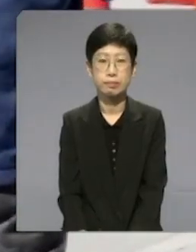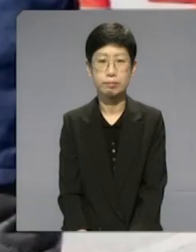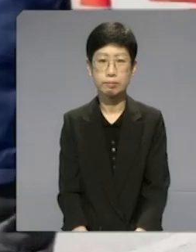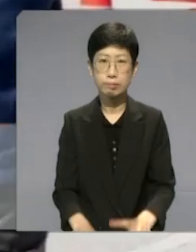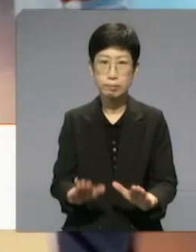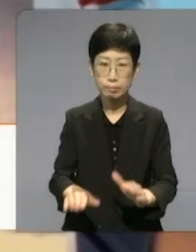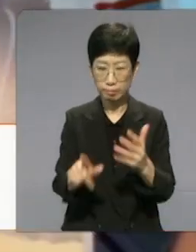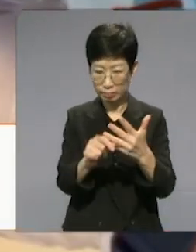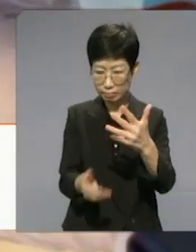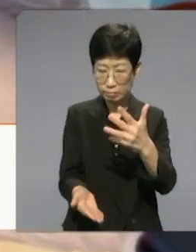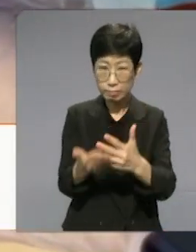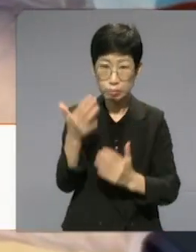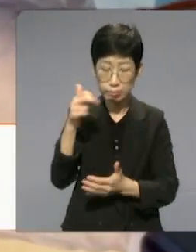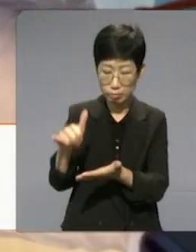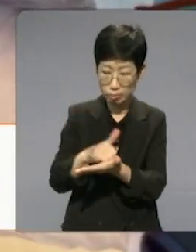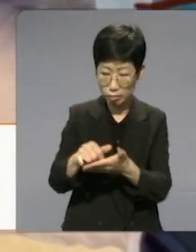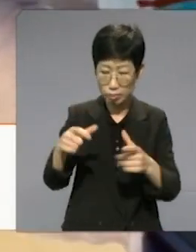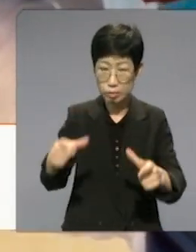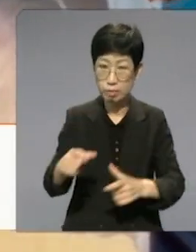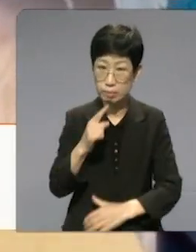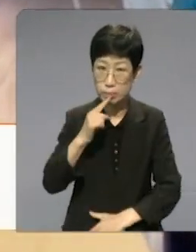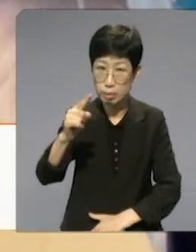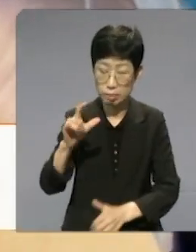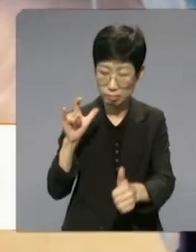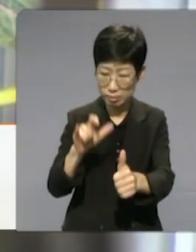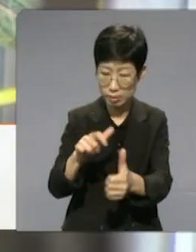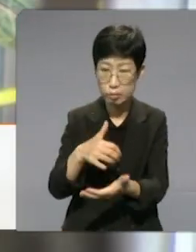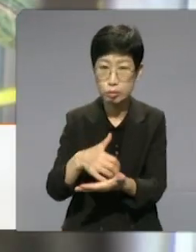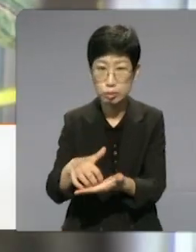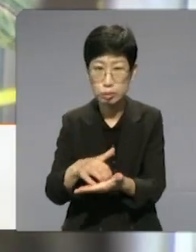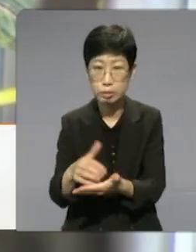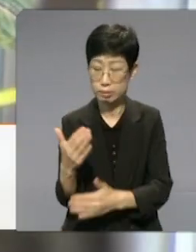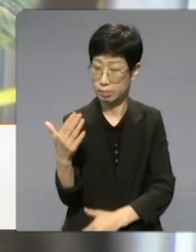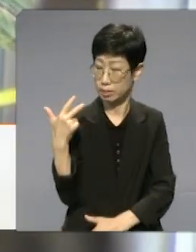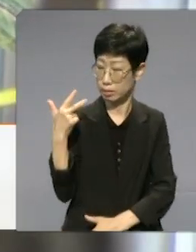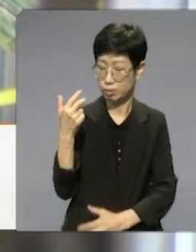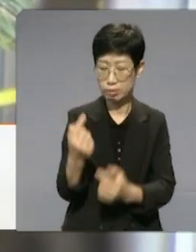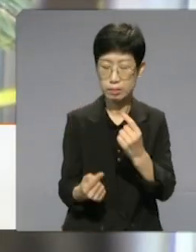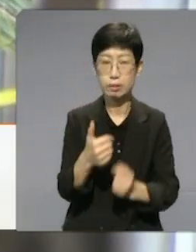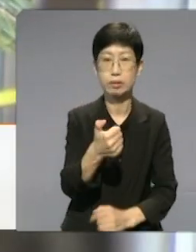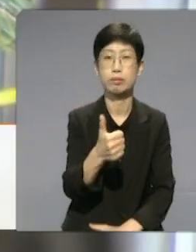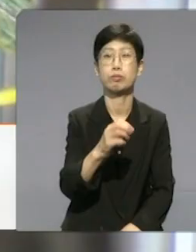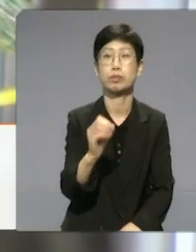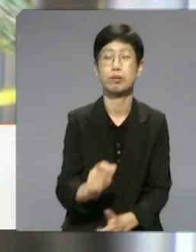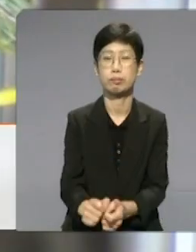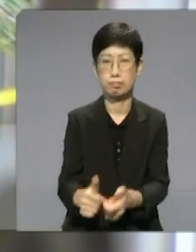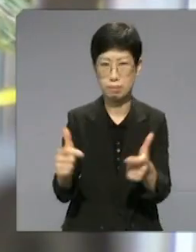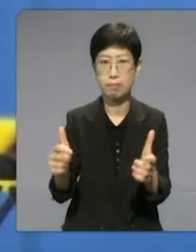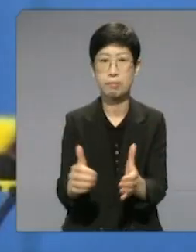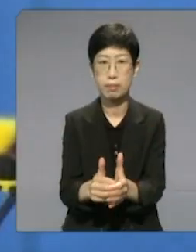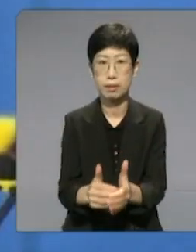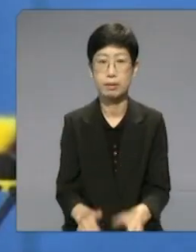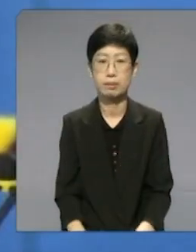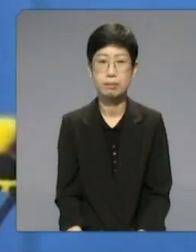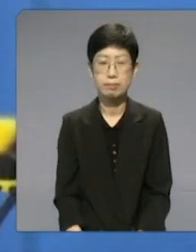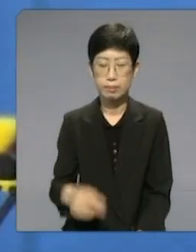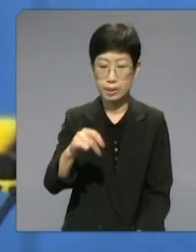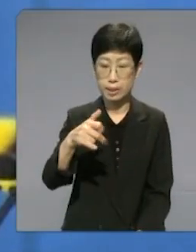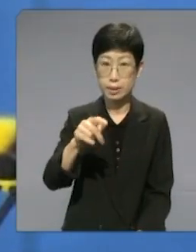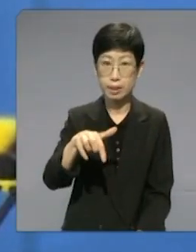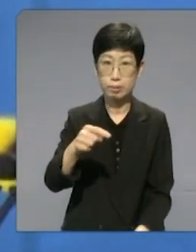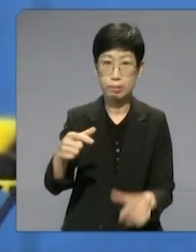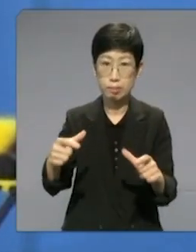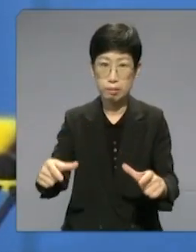이번 달 초 미국 뉴욕주에 보고된 코로나19 감염 사례는 지난주보다 55% 늘어났습니다. 시카고시도 하루